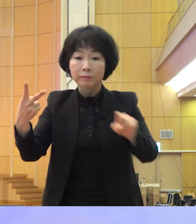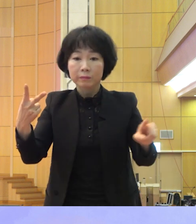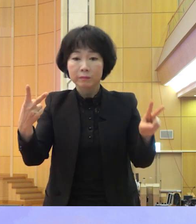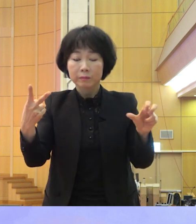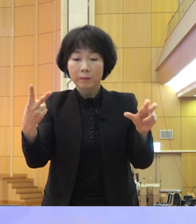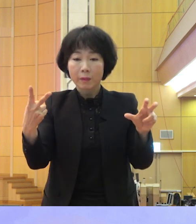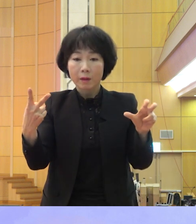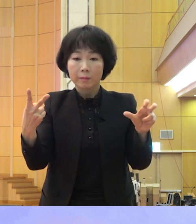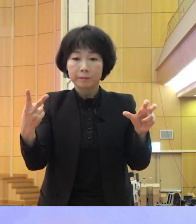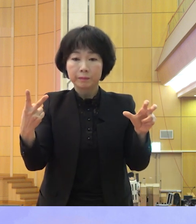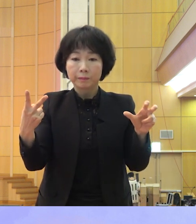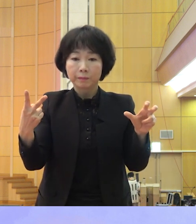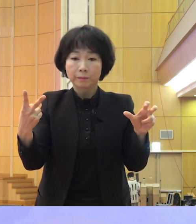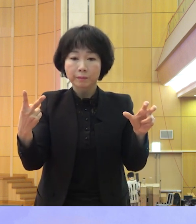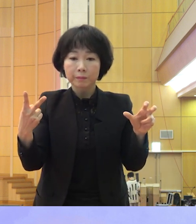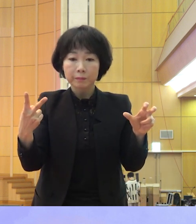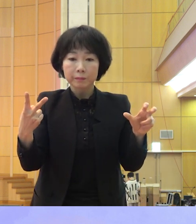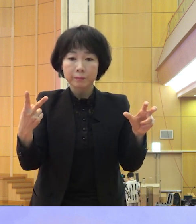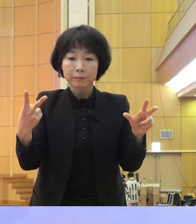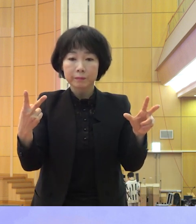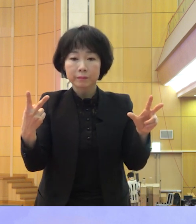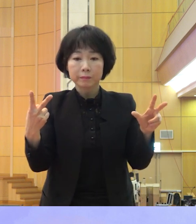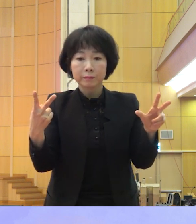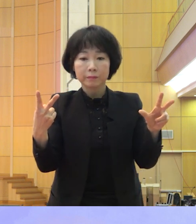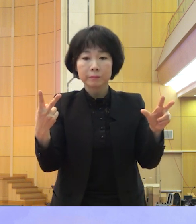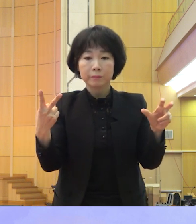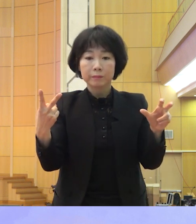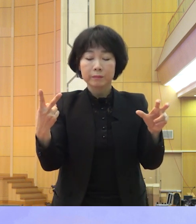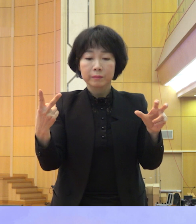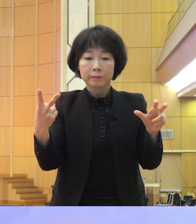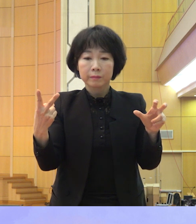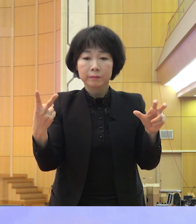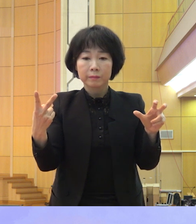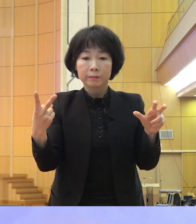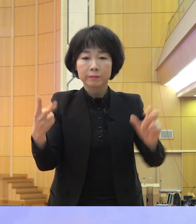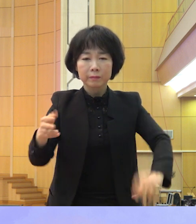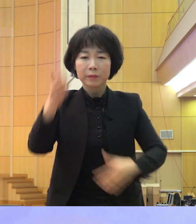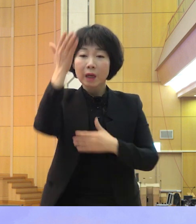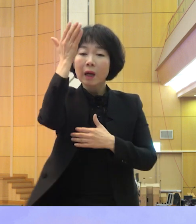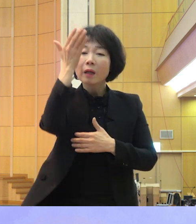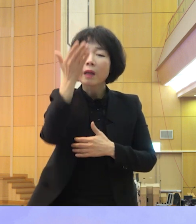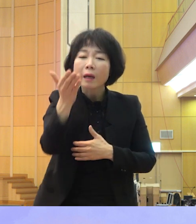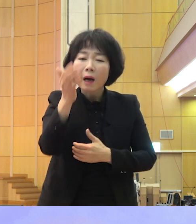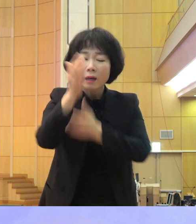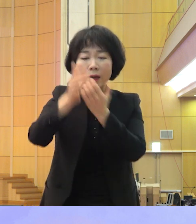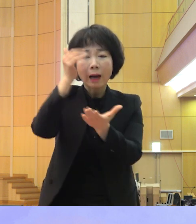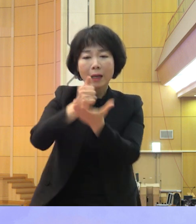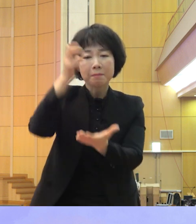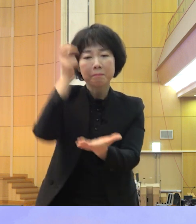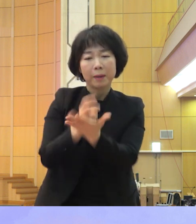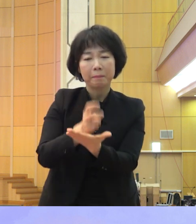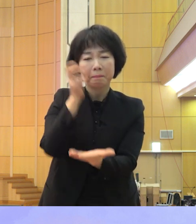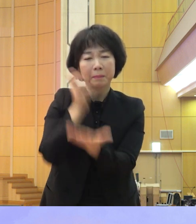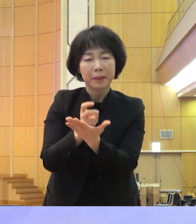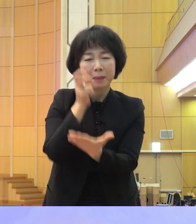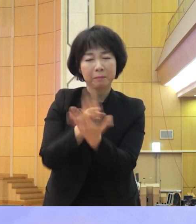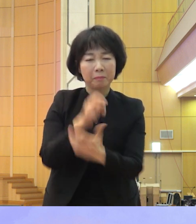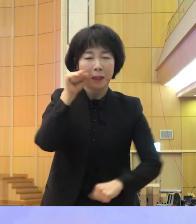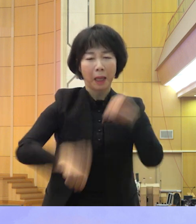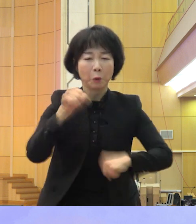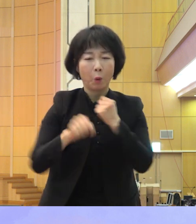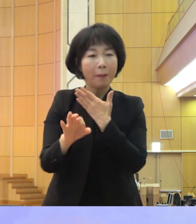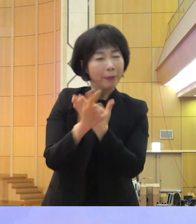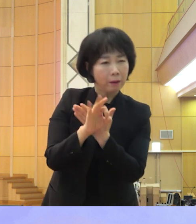로마서 2장 25절에 가보면 241페이지에 내가 율법을 행하면 그랬어요.